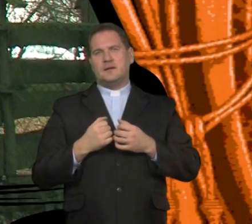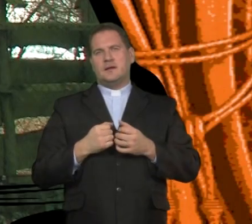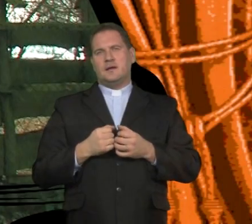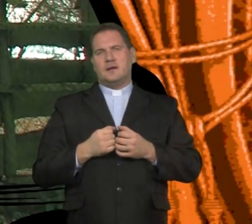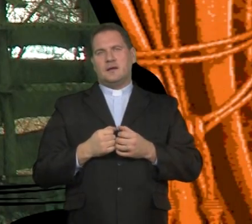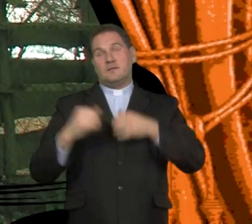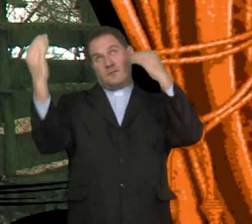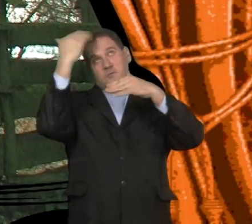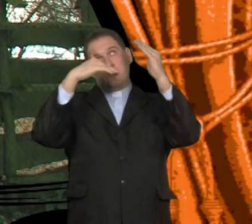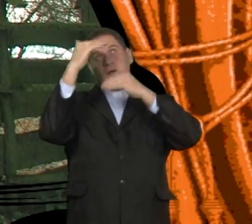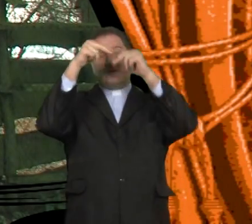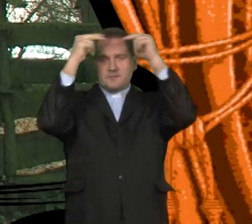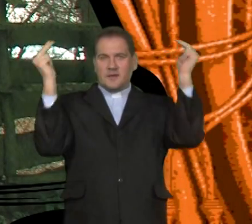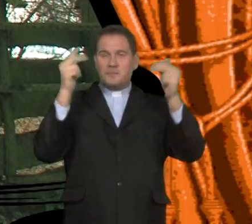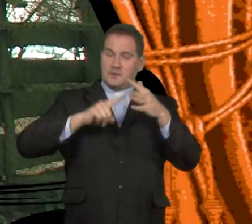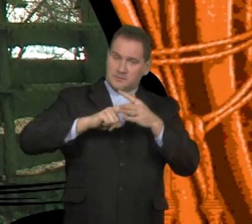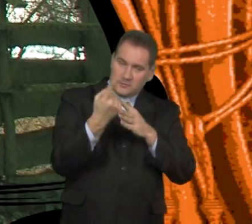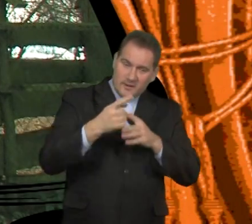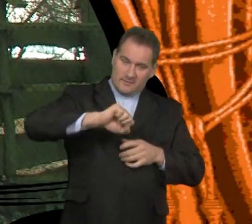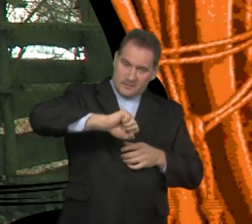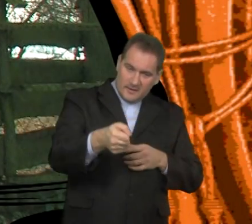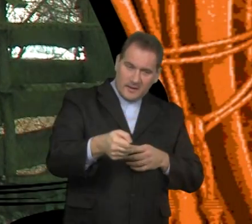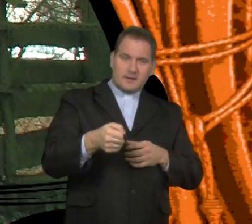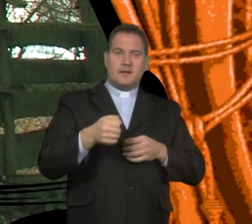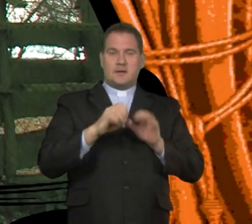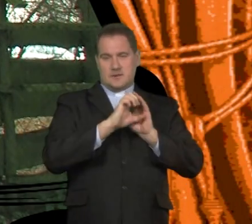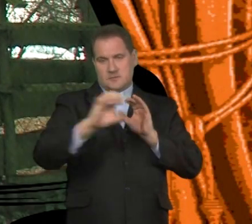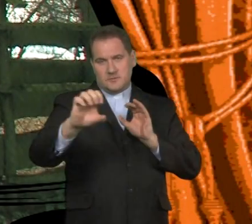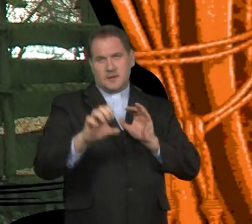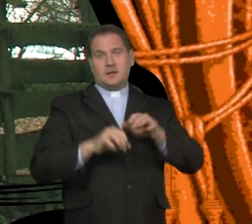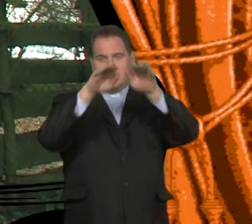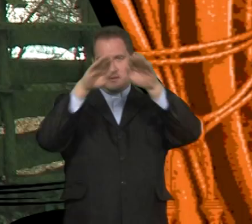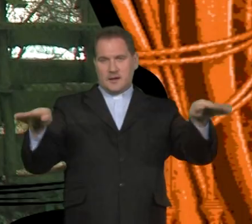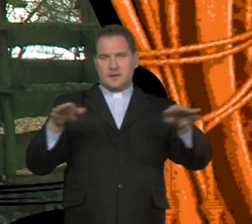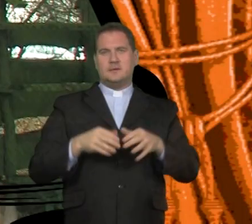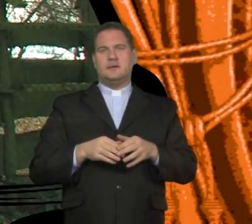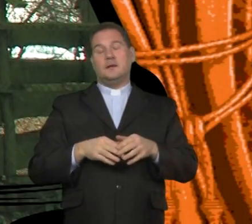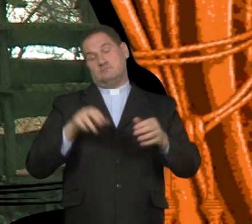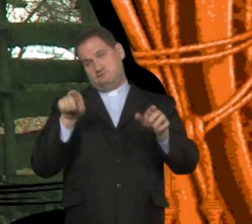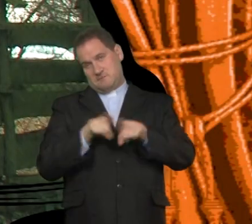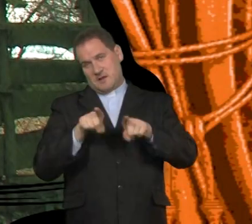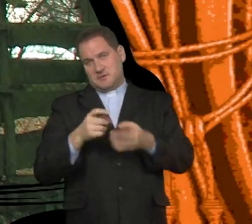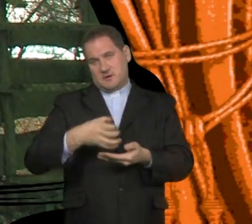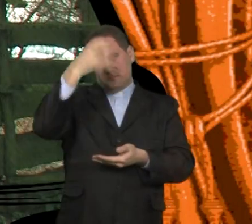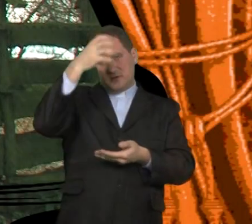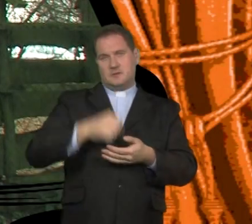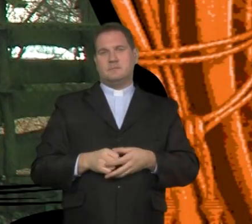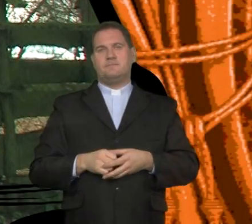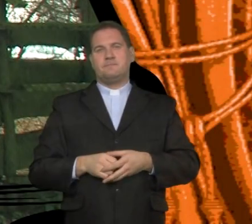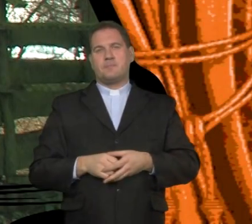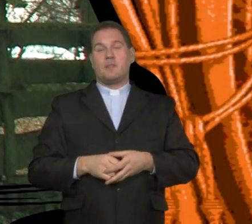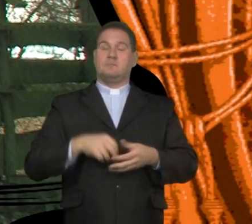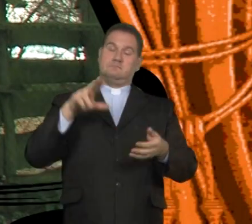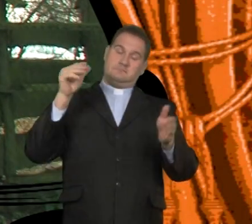wszystkie ubrania. Dziury porobiły w niebie, no i w chmurach. Dziurawe są krany, dziurawa jest